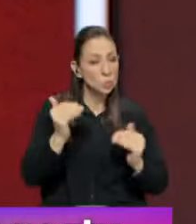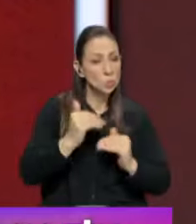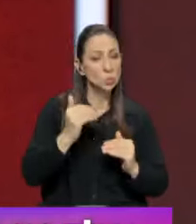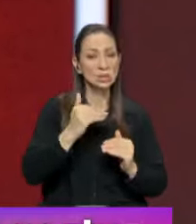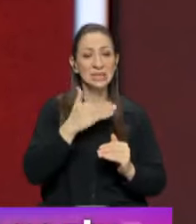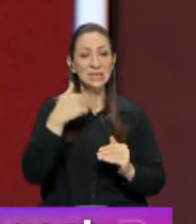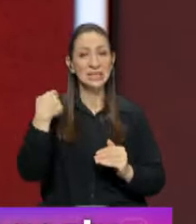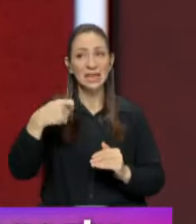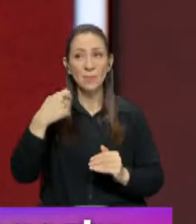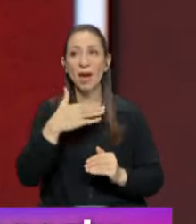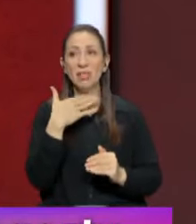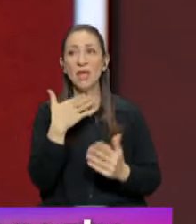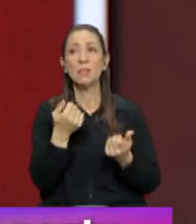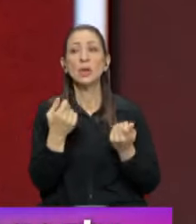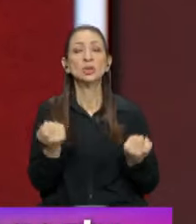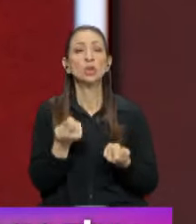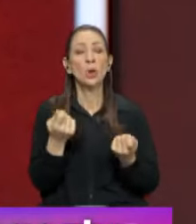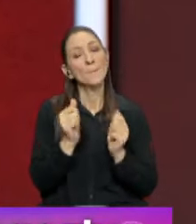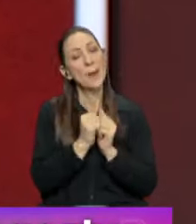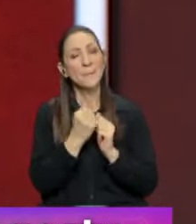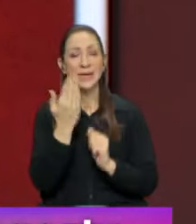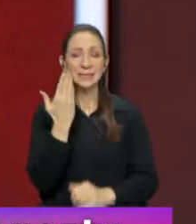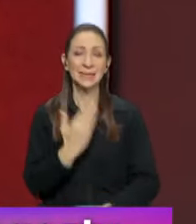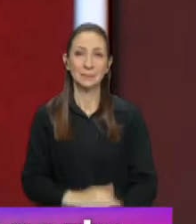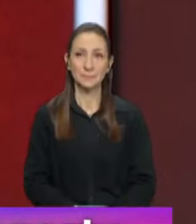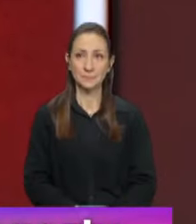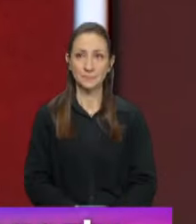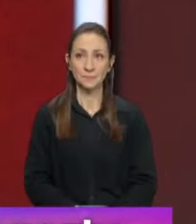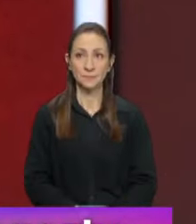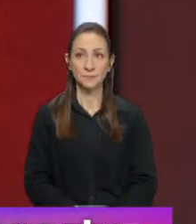ucuz fiyattan et almaya çalışıyor. Birlikte izleyelim.